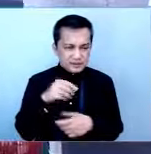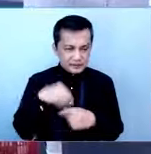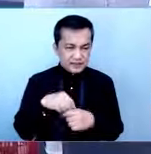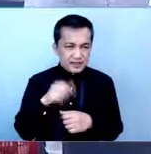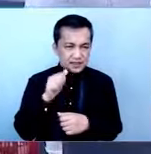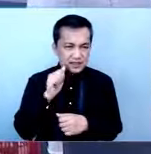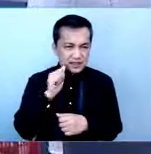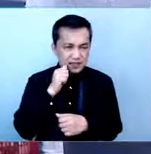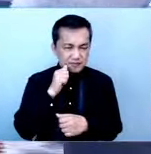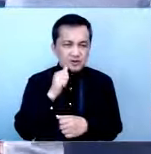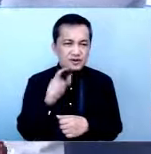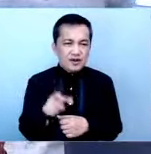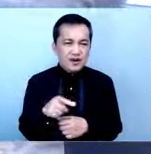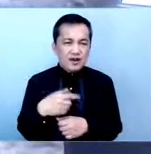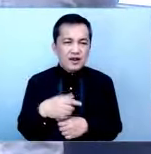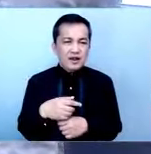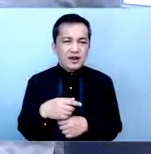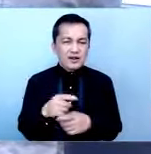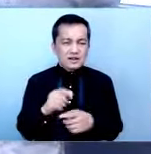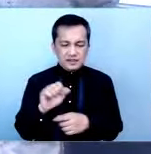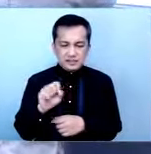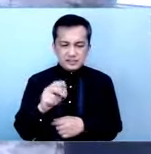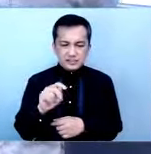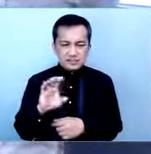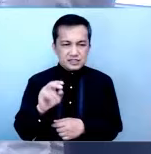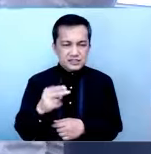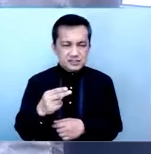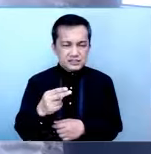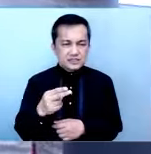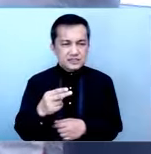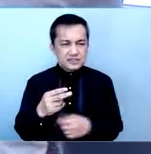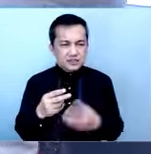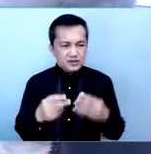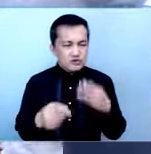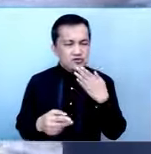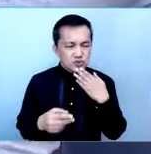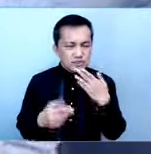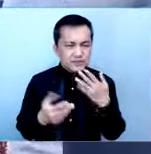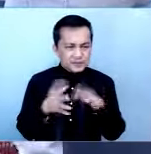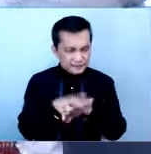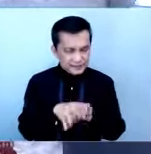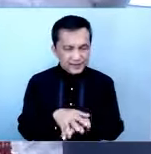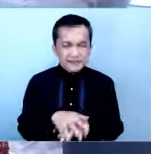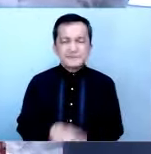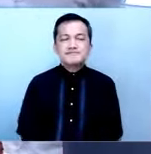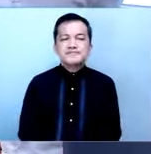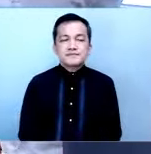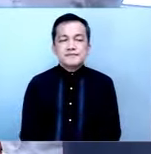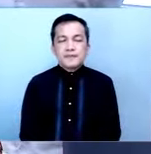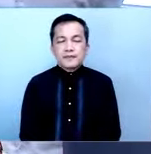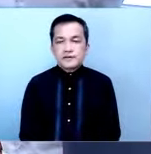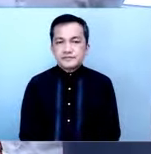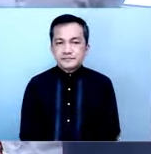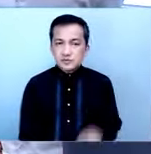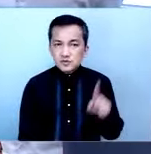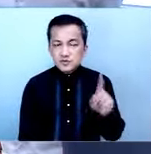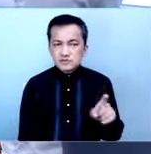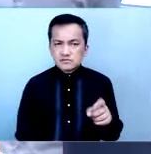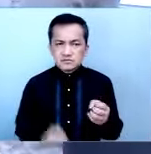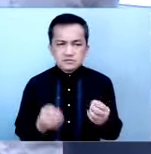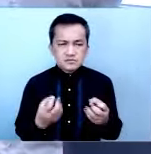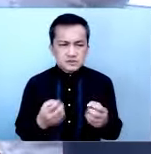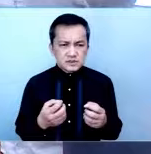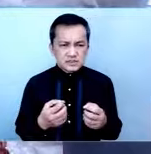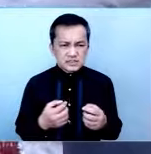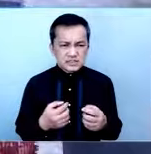May naghahalo yung tart at saka yung sweet, di ba? Yes po. May question ako sa iyo, Leia, kasi marami dyan yung medyo conscious sa hygiene